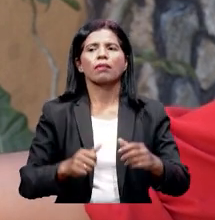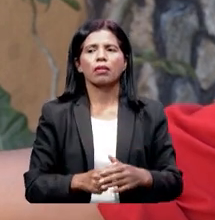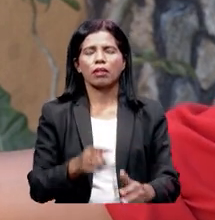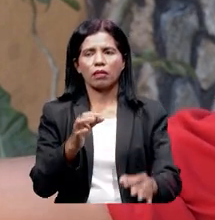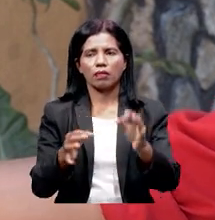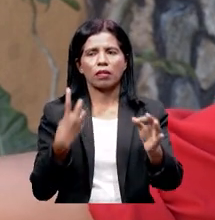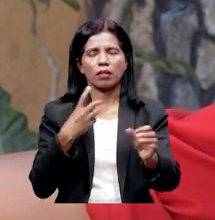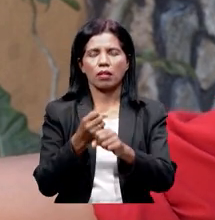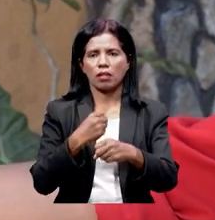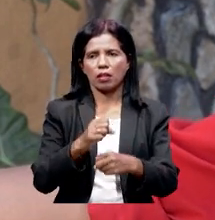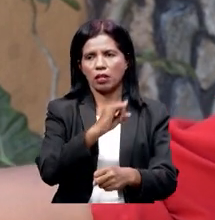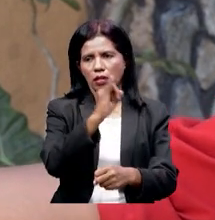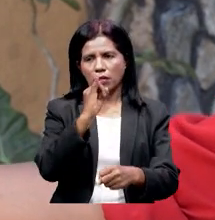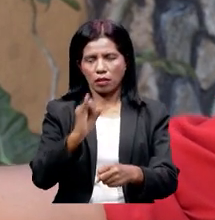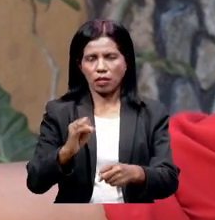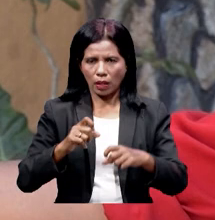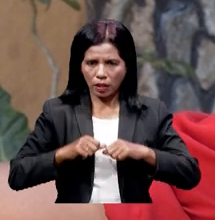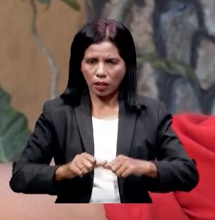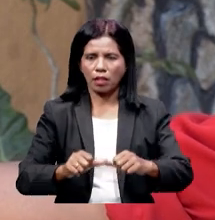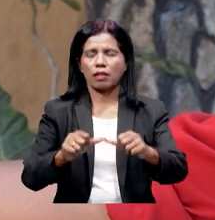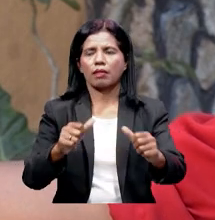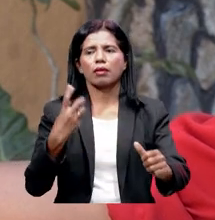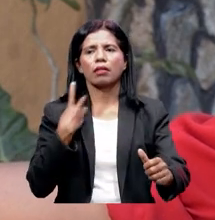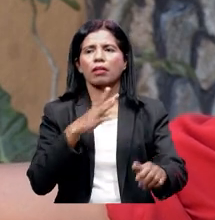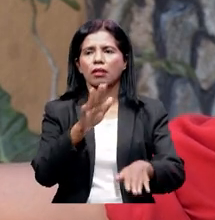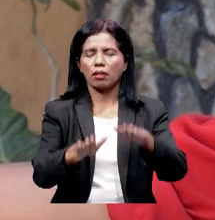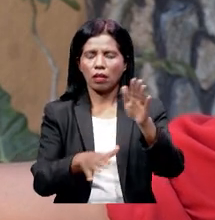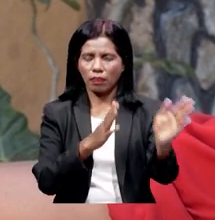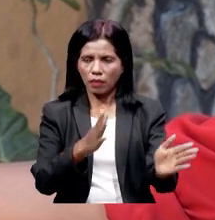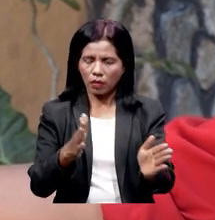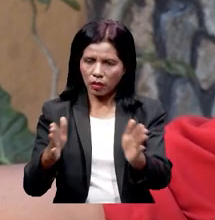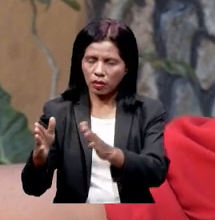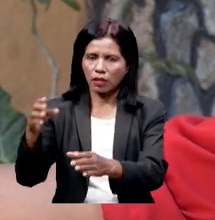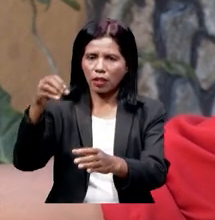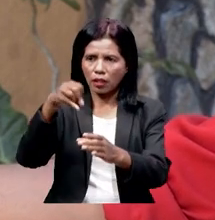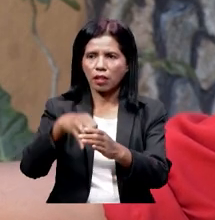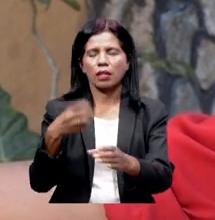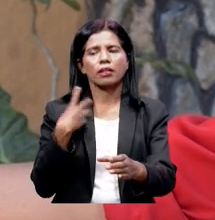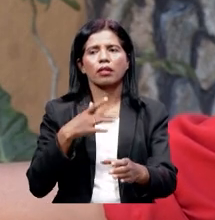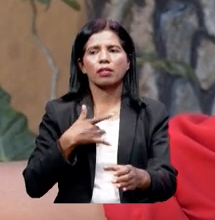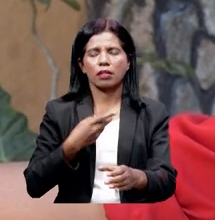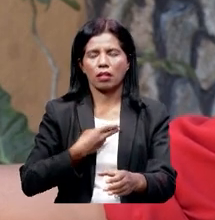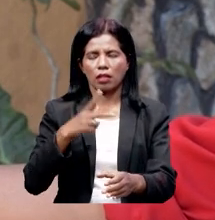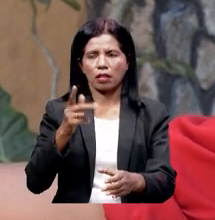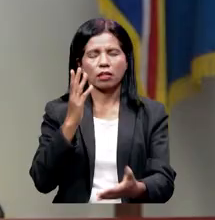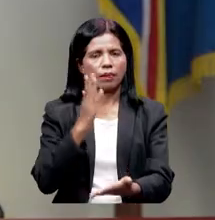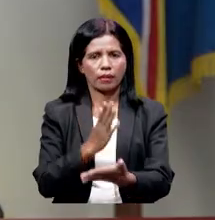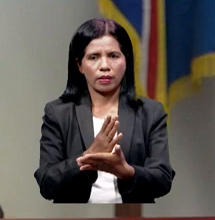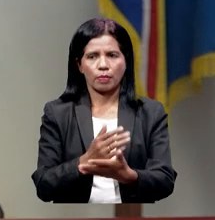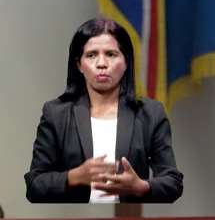kita halo investigasi ne be klean, ita lau ho prosesu ne be klean, ita sente hahalok ne sebele para.